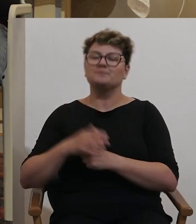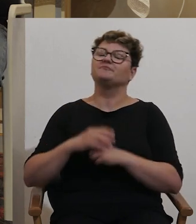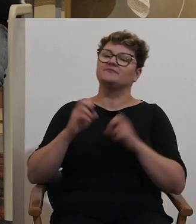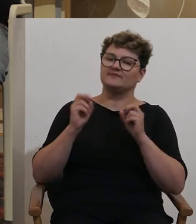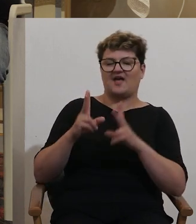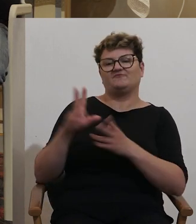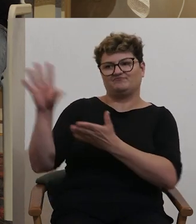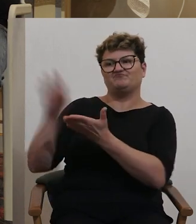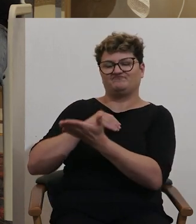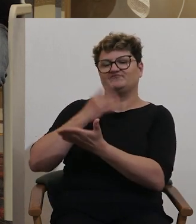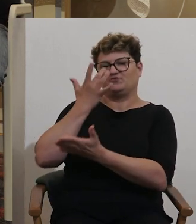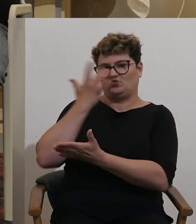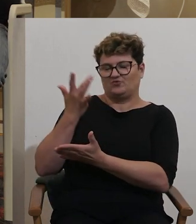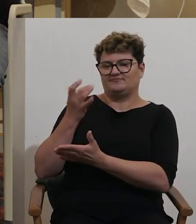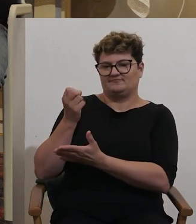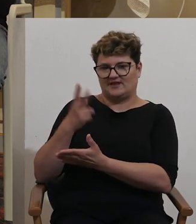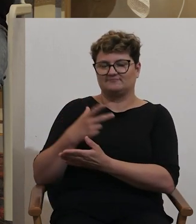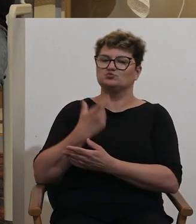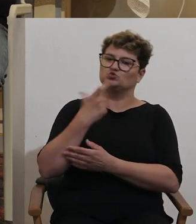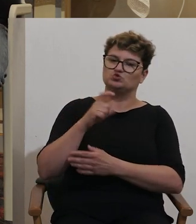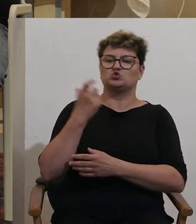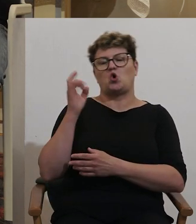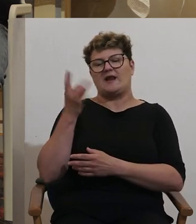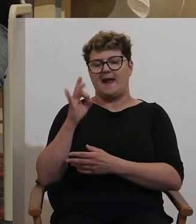sposób sowiecki 100 gram